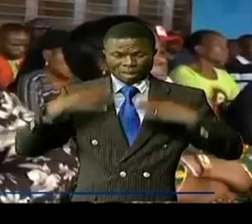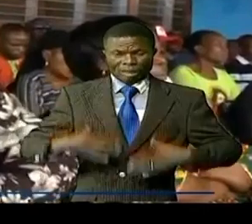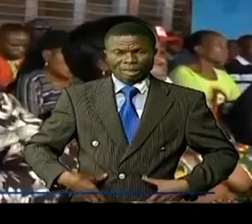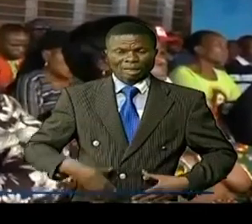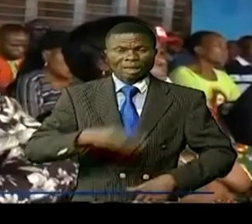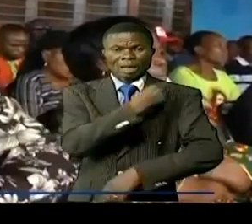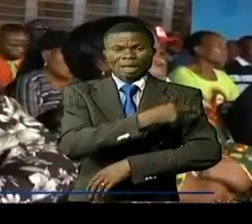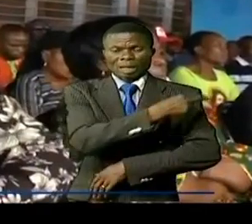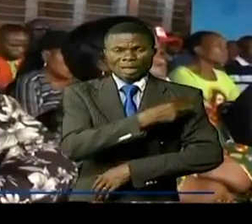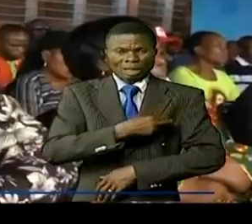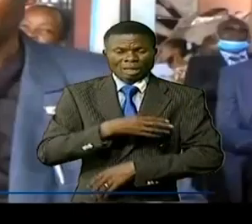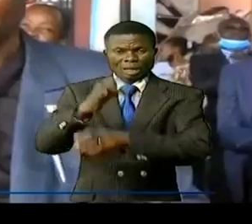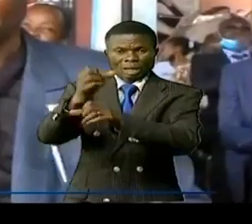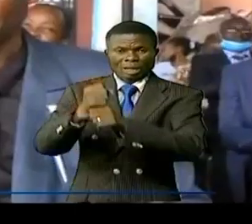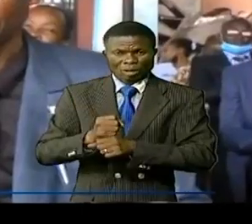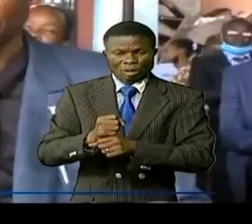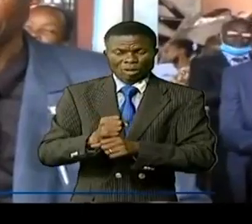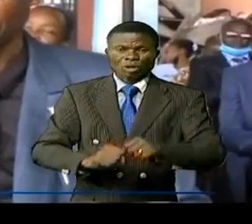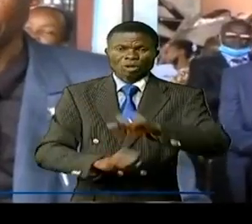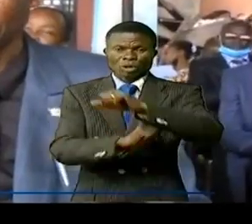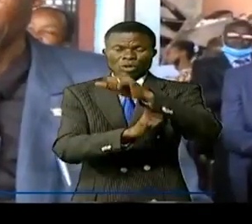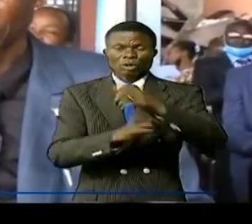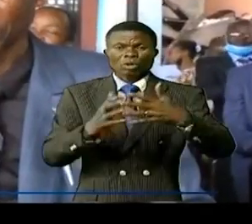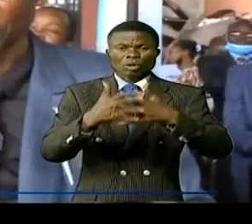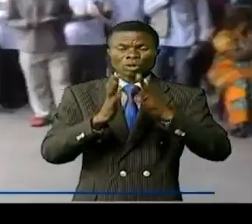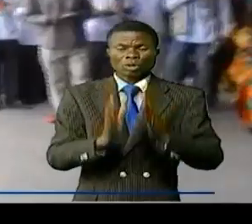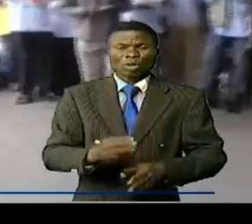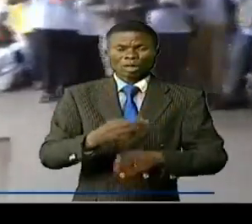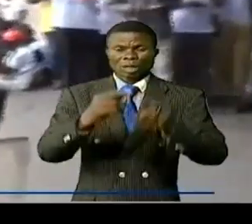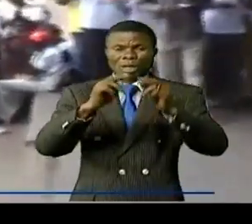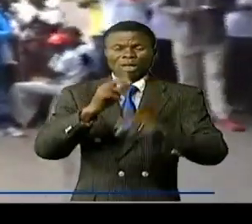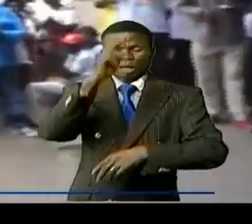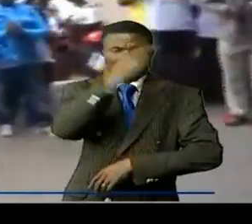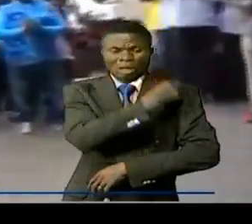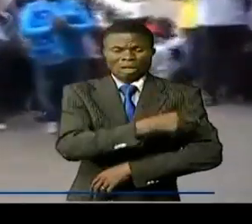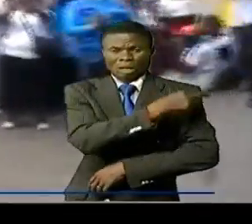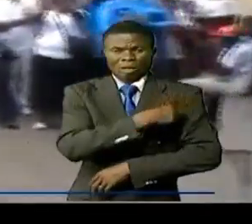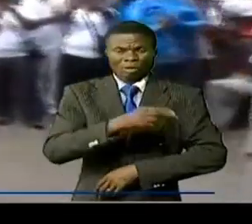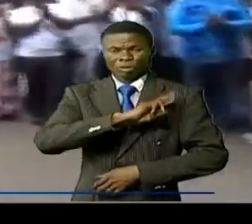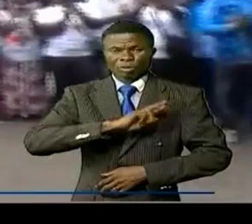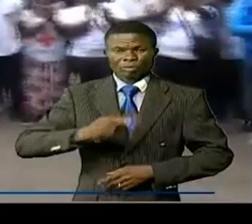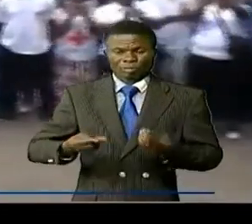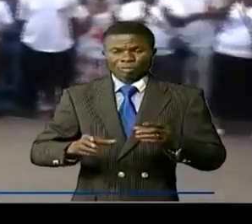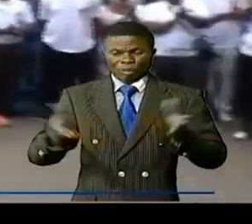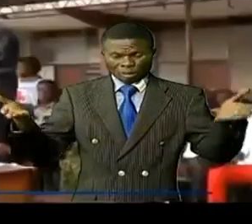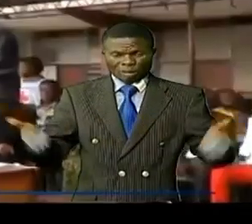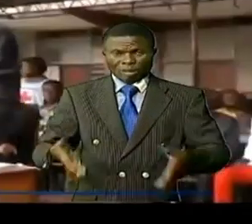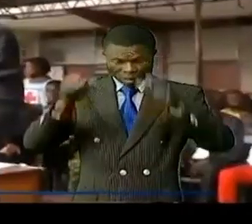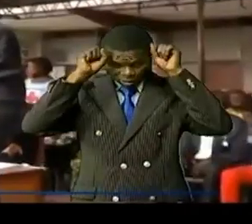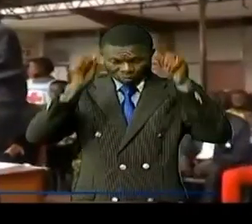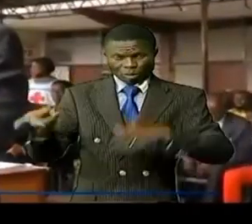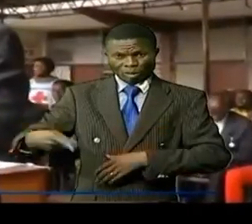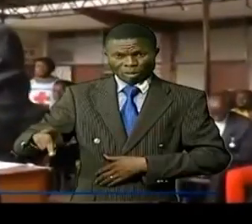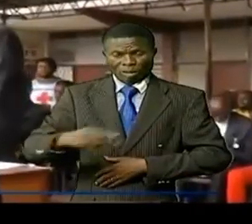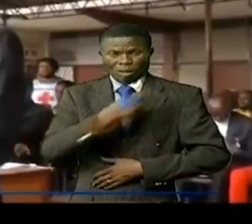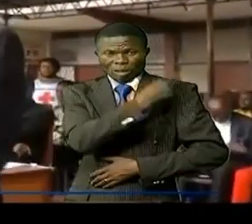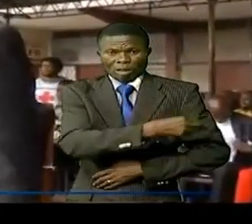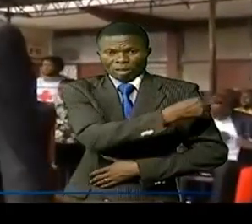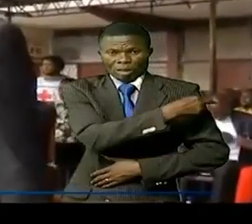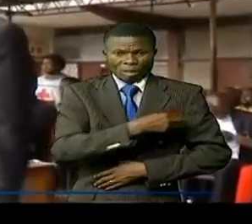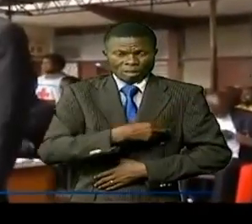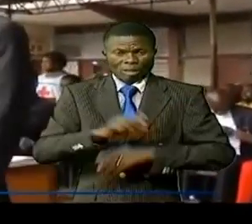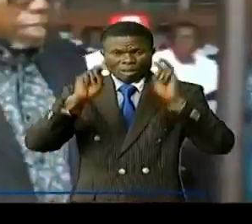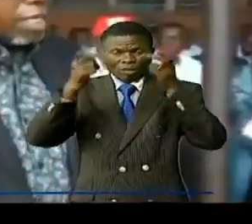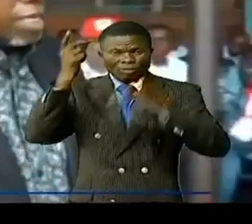nouvellement acquises grâce au soutien des partenaires de la Croix-Rouge RDC. En présence du président provincial de la Croix-Rouge, ville de